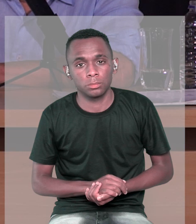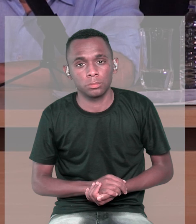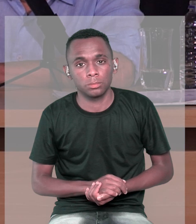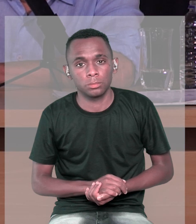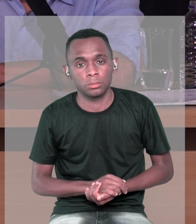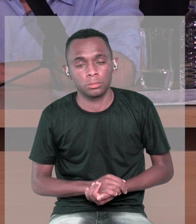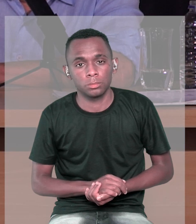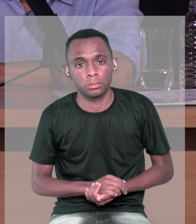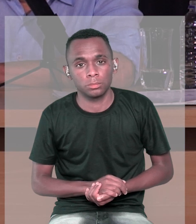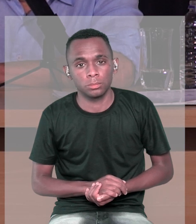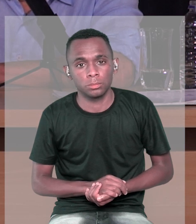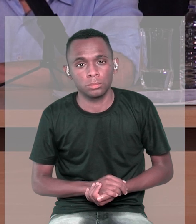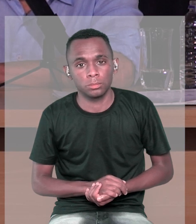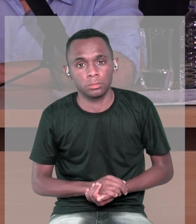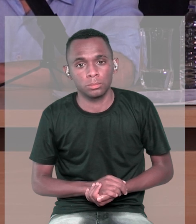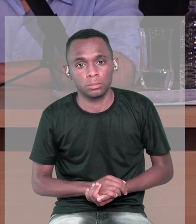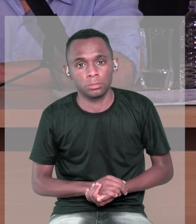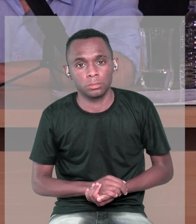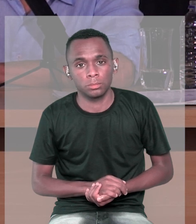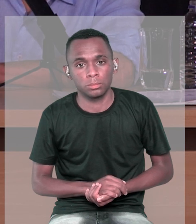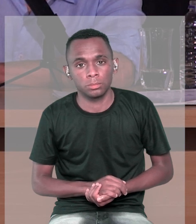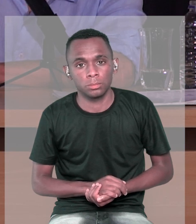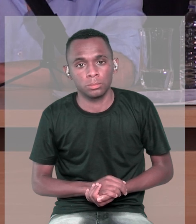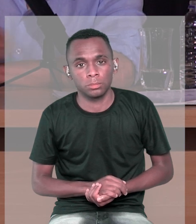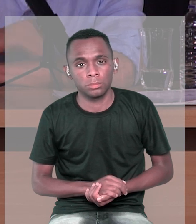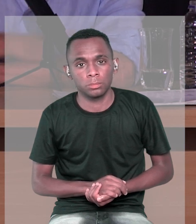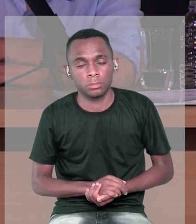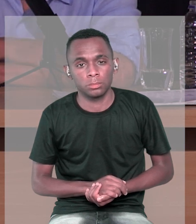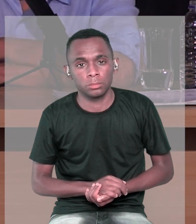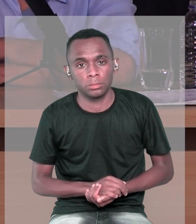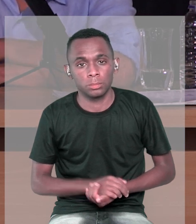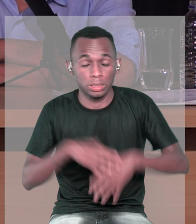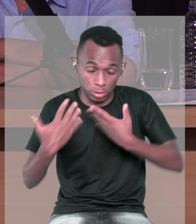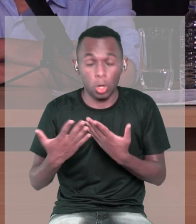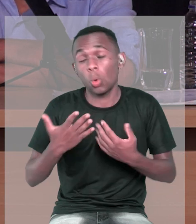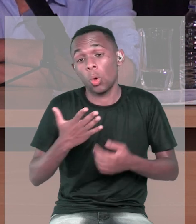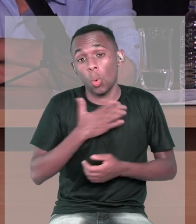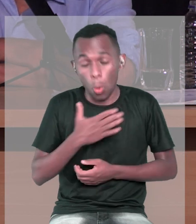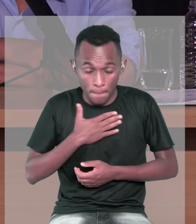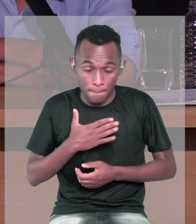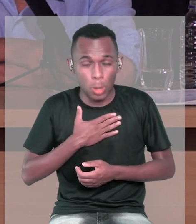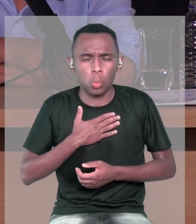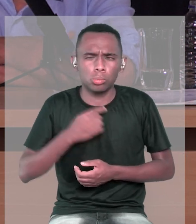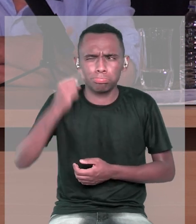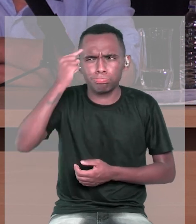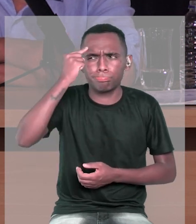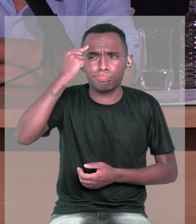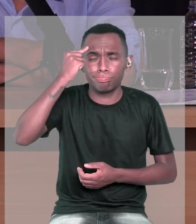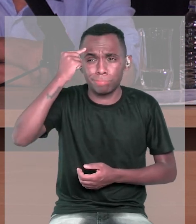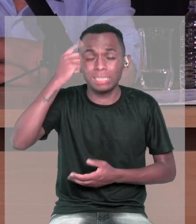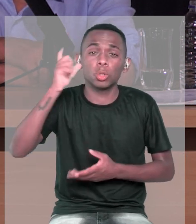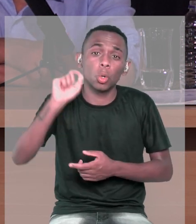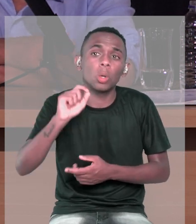le sens de cette appropriation écologique. A ideia que eu tenho é de que a crise atual que